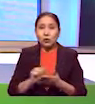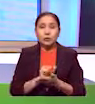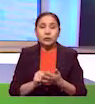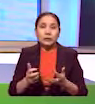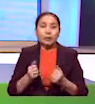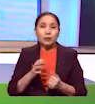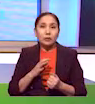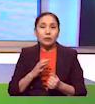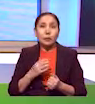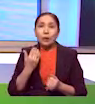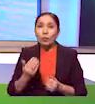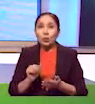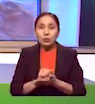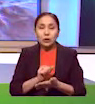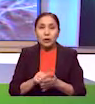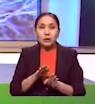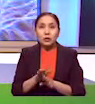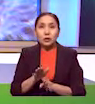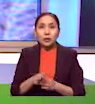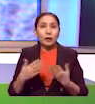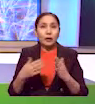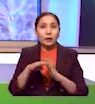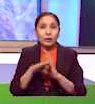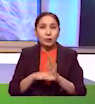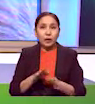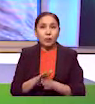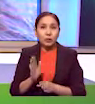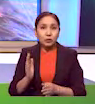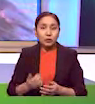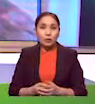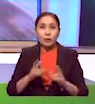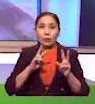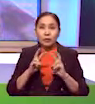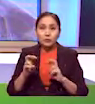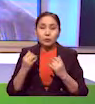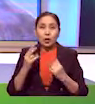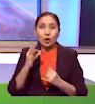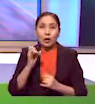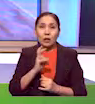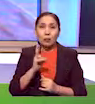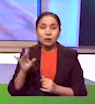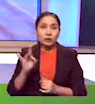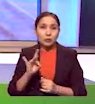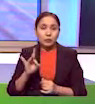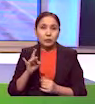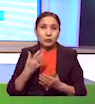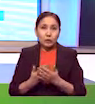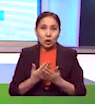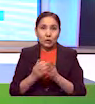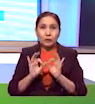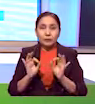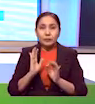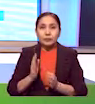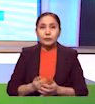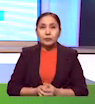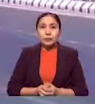qabul qilingan. Xo'sh, bu hujjatlarning ijrosi qay tartibda amalga oshirilyapti? Mavzuni muxbirimiz Qoraqalpoq Respublikasi misolida o'rganishga